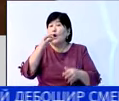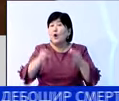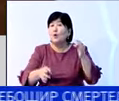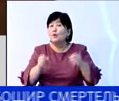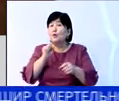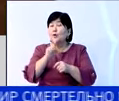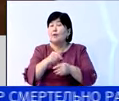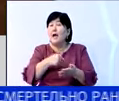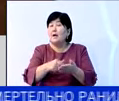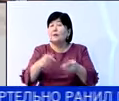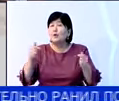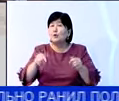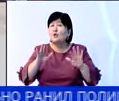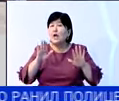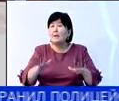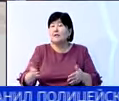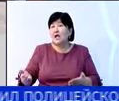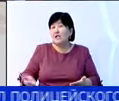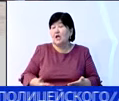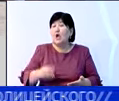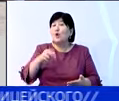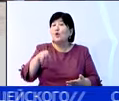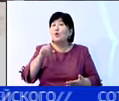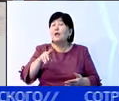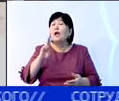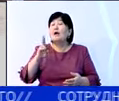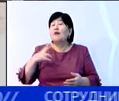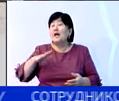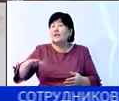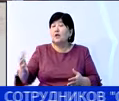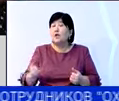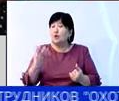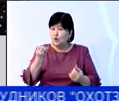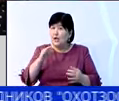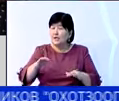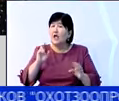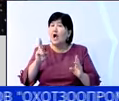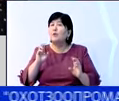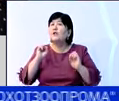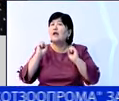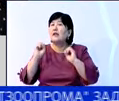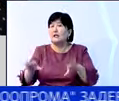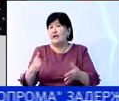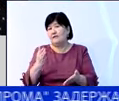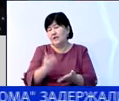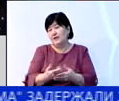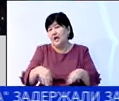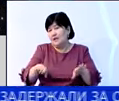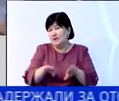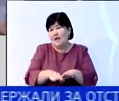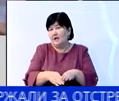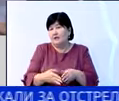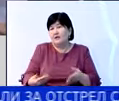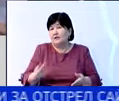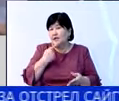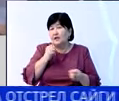поручено определить точное местонахождение Людмилы, кого из детей увезла, нет ли еще детей, кого она, как Владика, оставила вот так на произвол